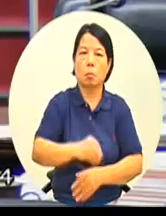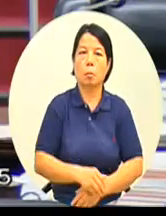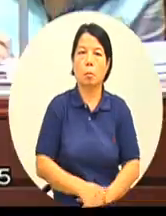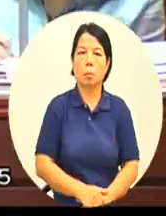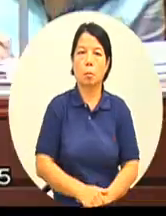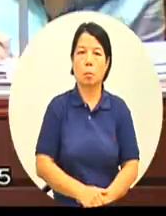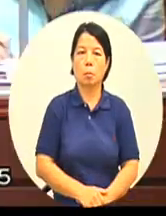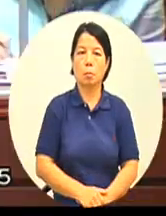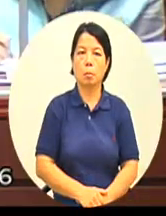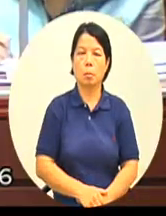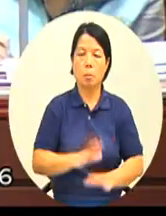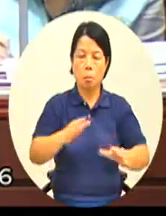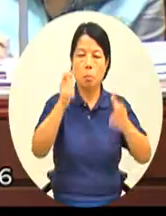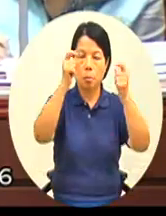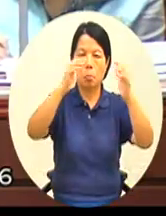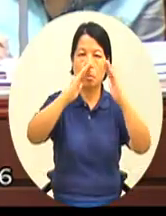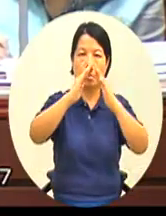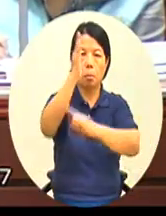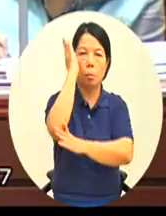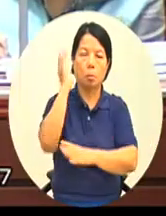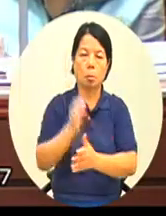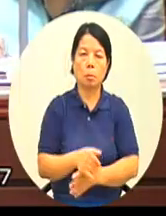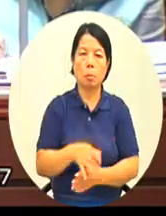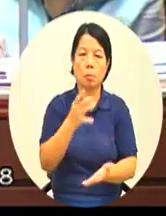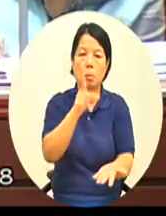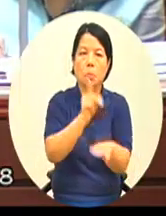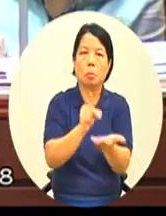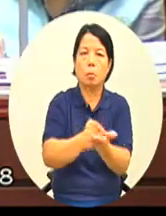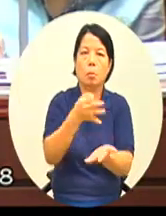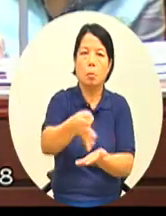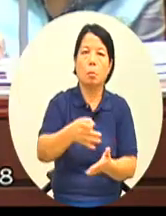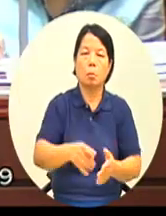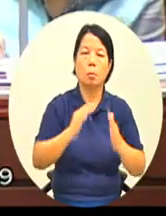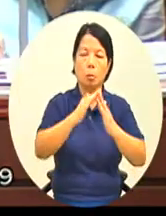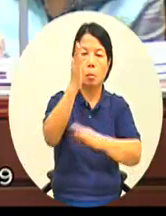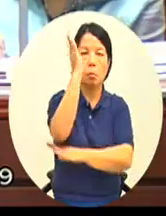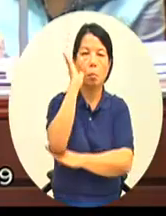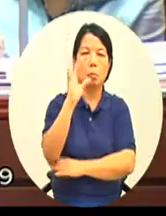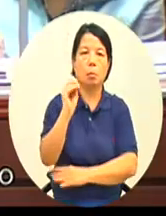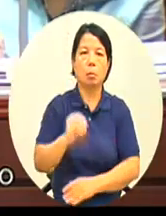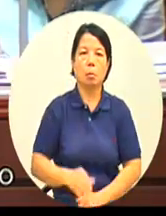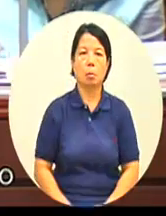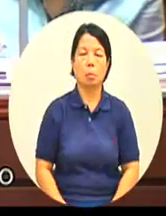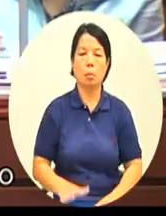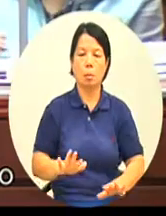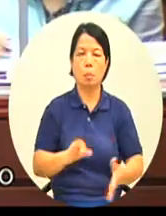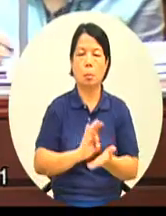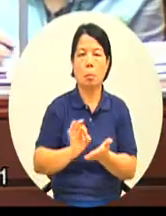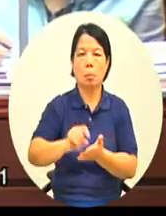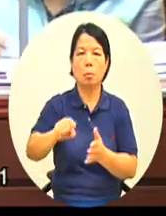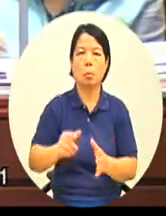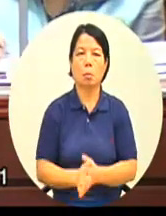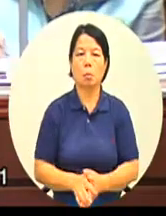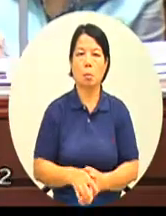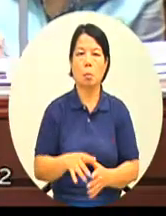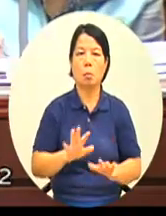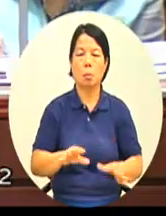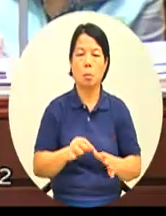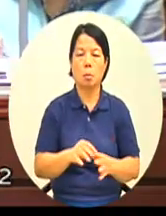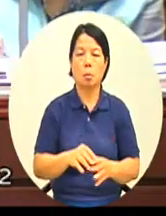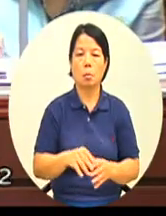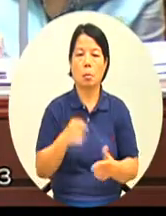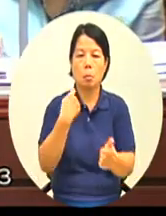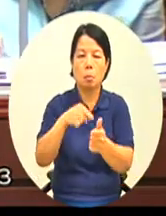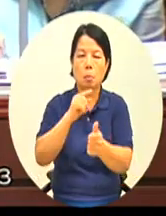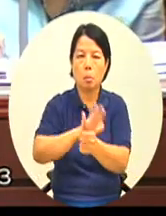有没有？高雄市现在有没有欠款？市政府哦， 我们目前是采渐进辅导式的，让他